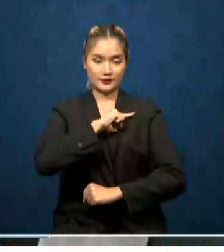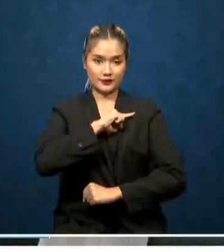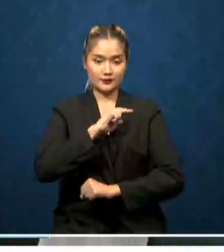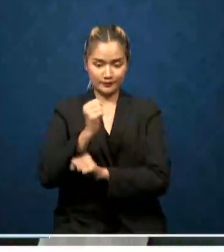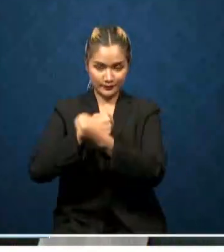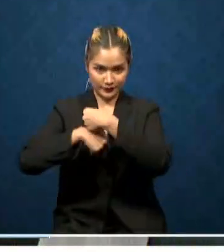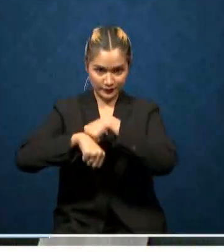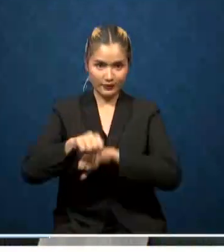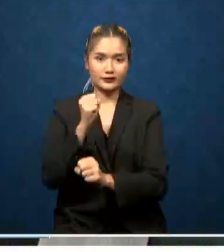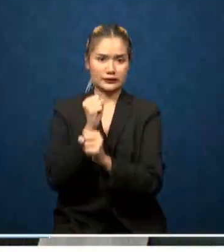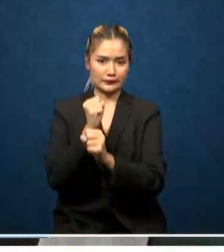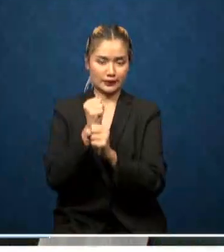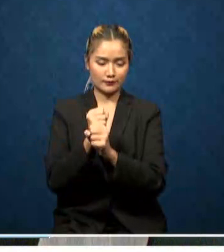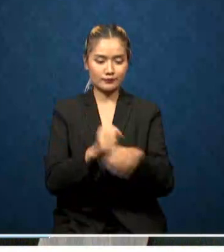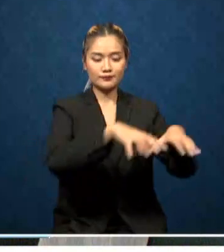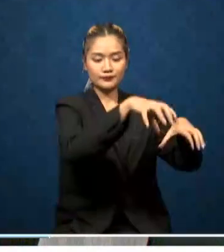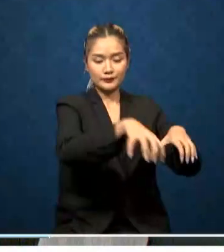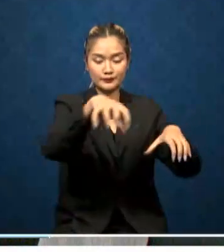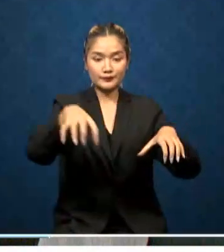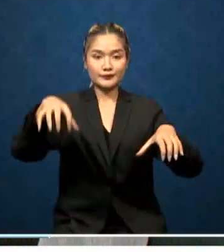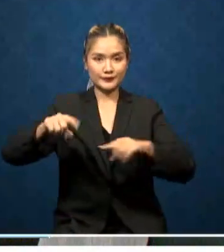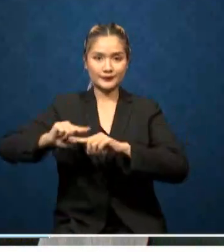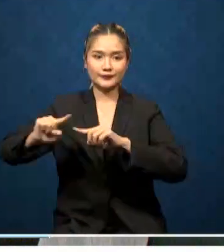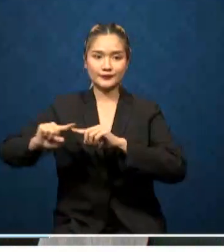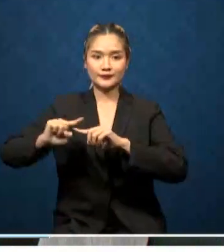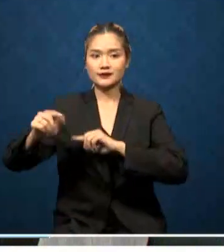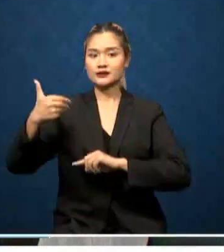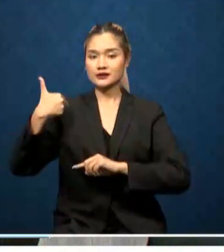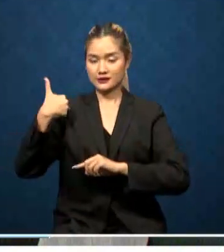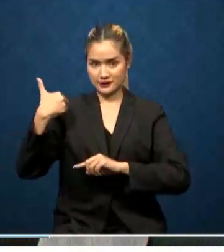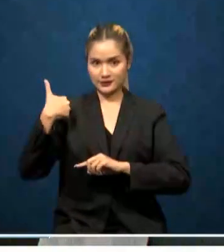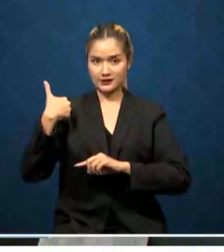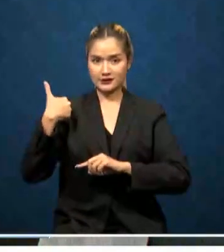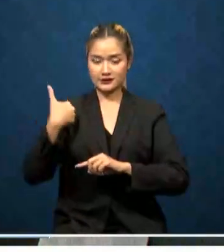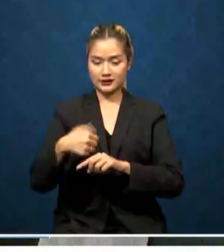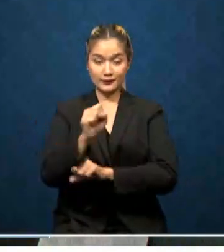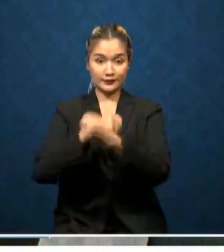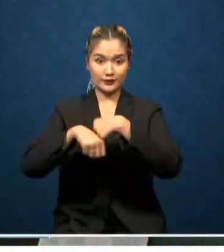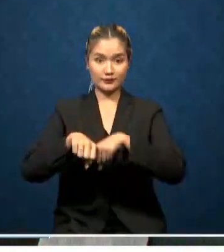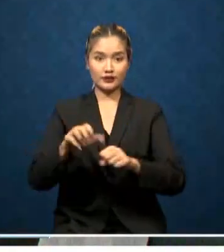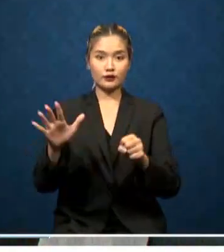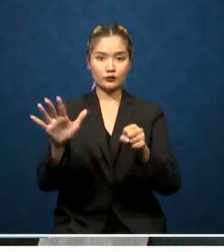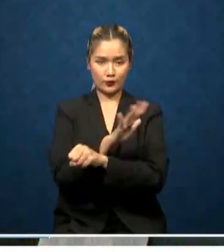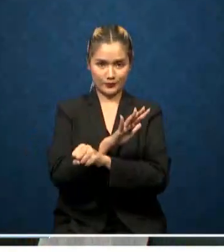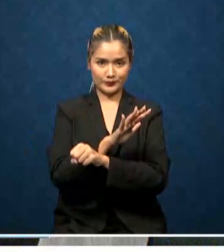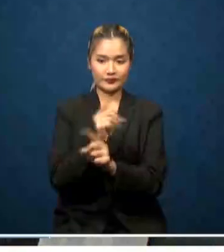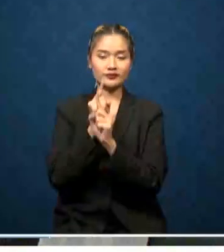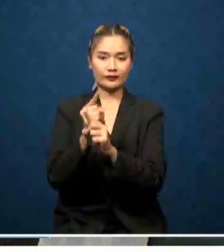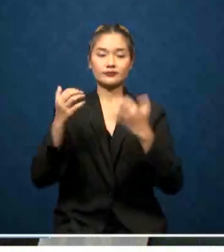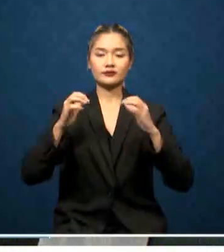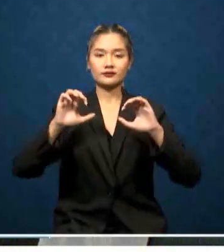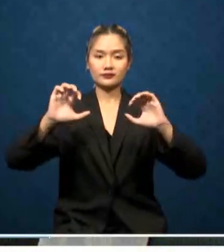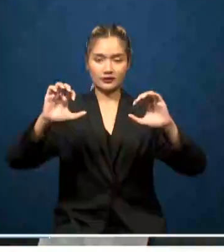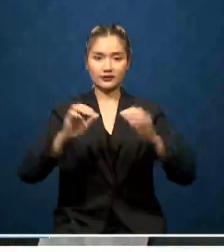ถึงของหน่วยงานต่างๆที่ยังไม่สามารถจะปฏิบัติหน้าที่ให้ครบถ้วนตามหมวด5หน้าที่ของรัฐนะครับนั้